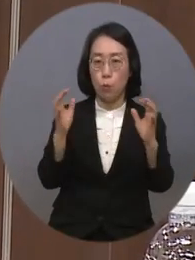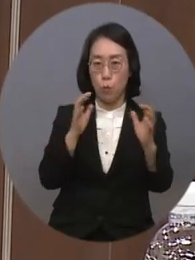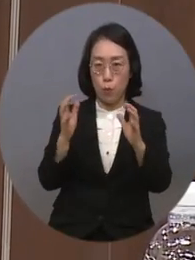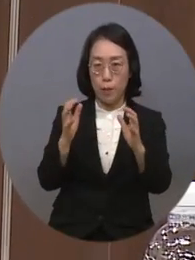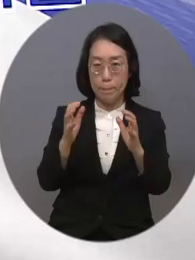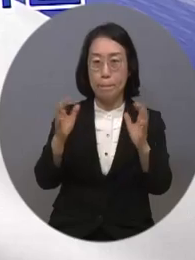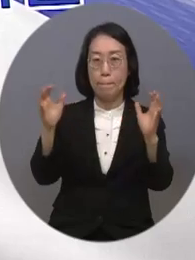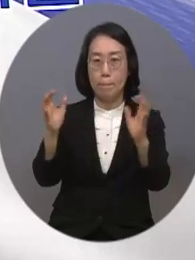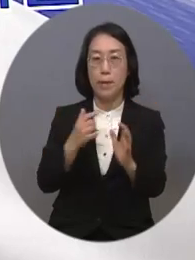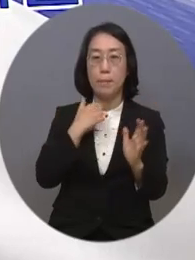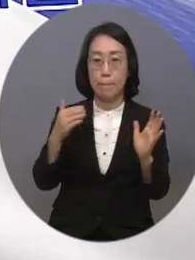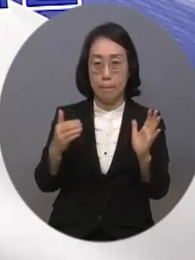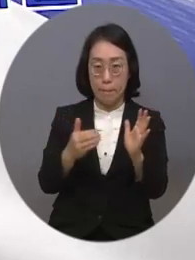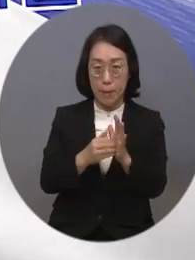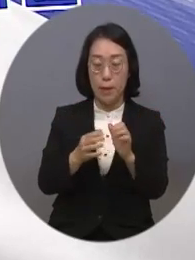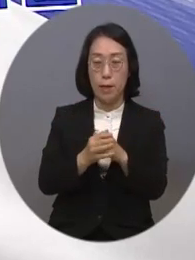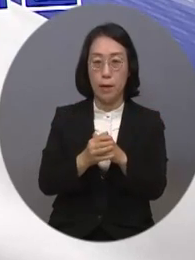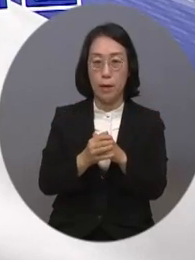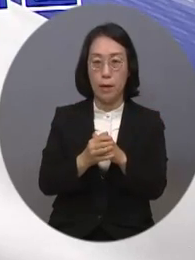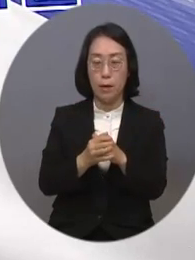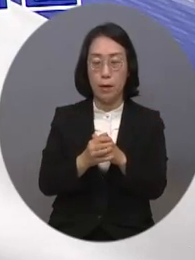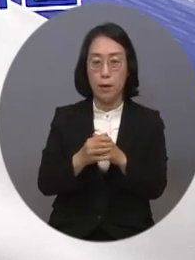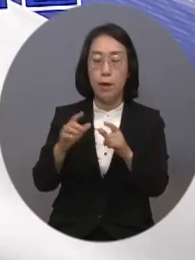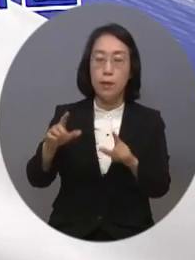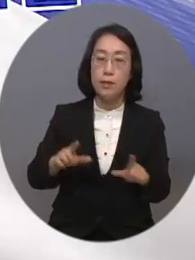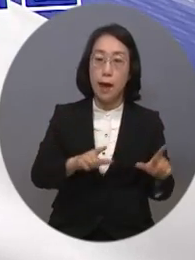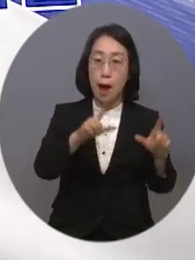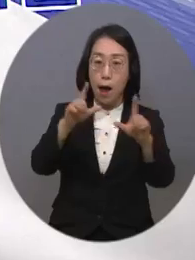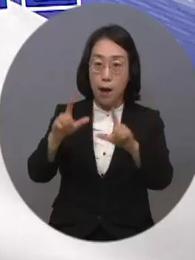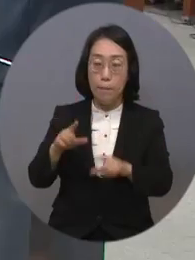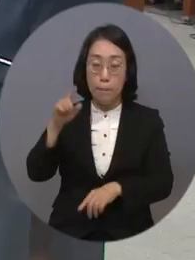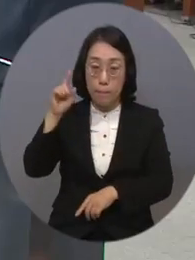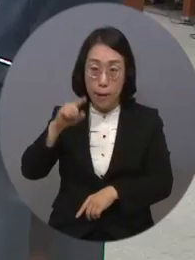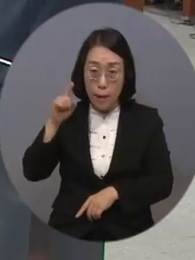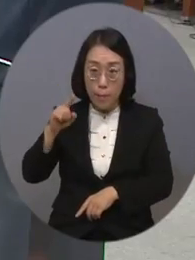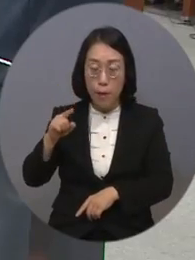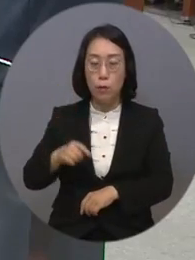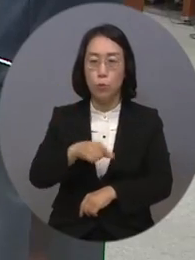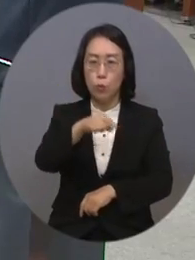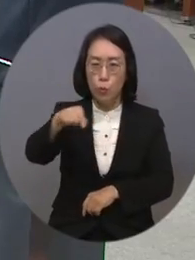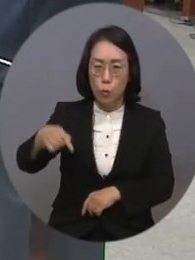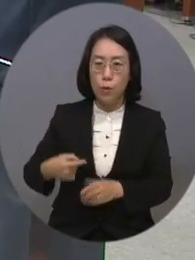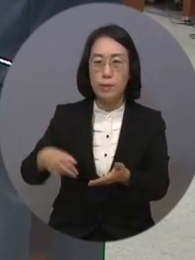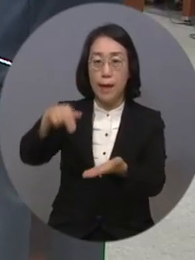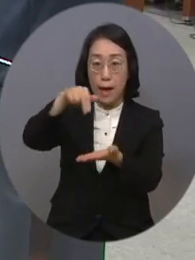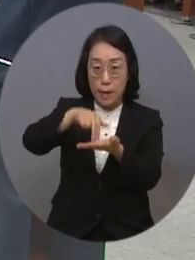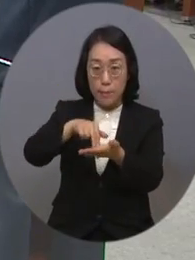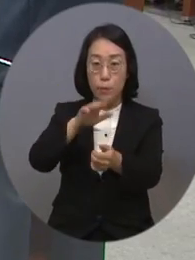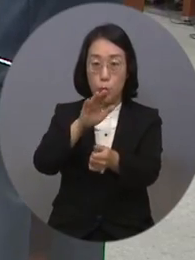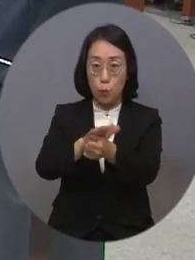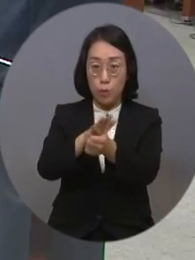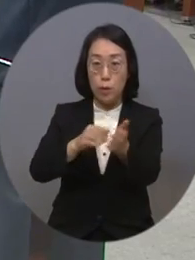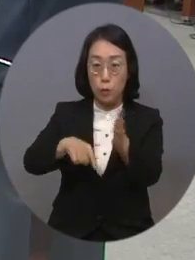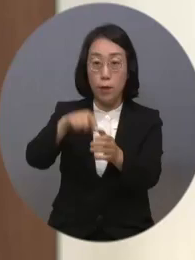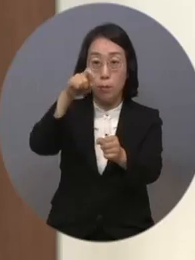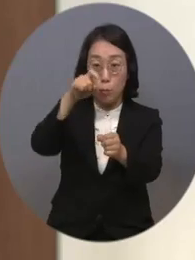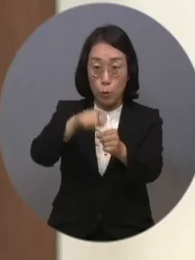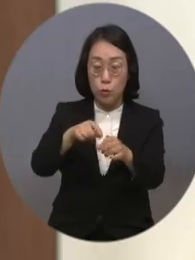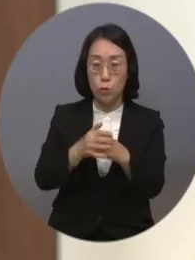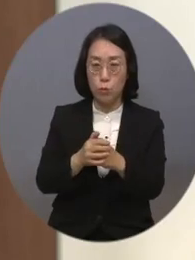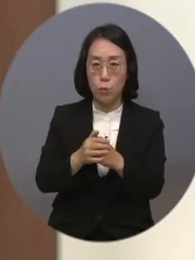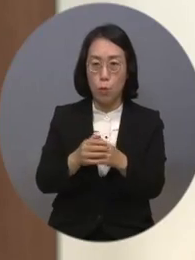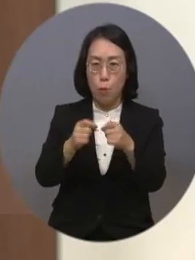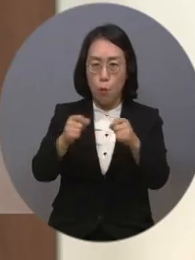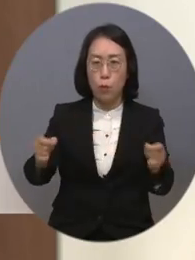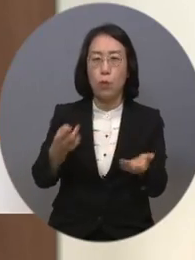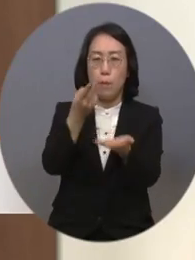개최했습니다. 중도장애인의 일상의 삶과 자립지원 제도화를 모색하기 위한 토론회는 장기간 병원